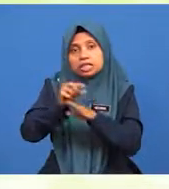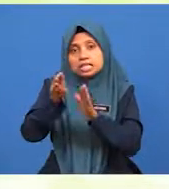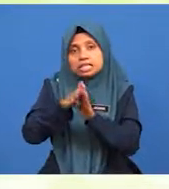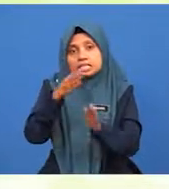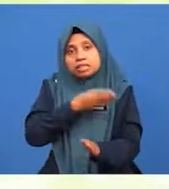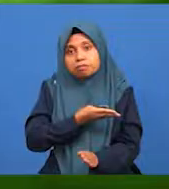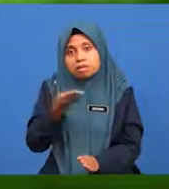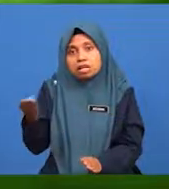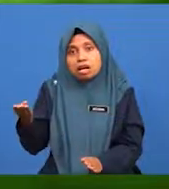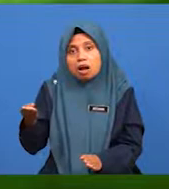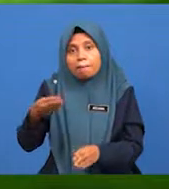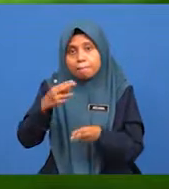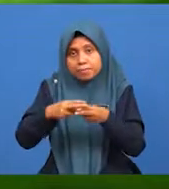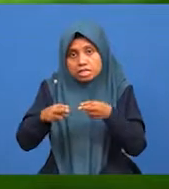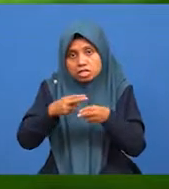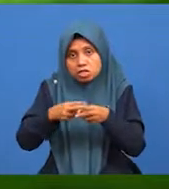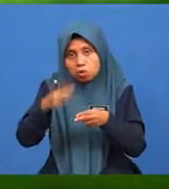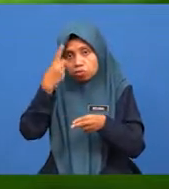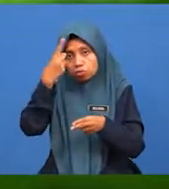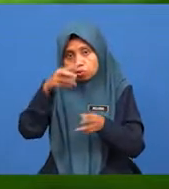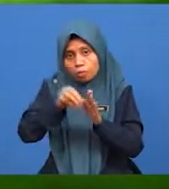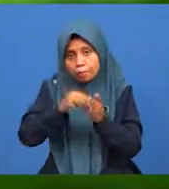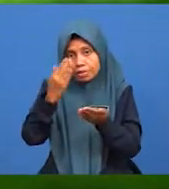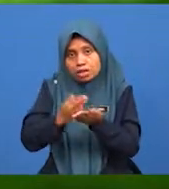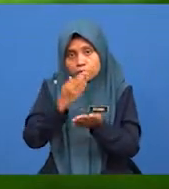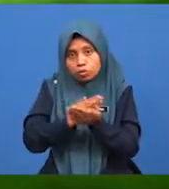daging. Murid-murid memang hebat.